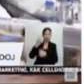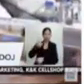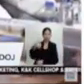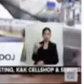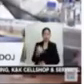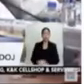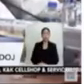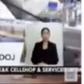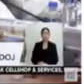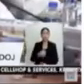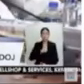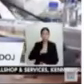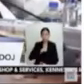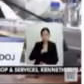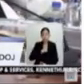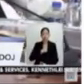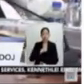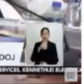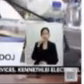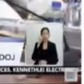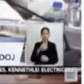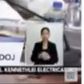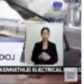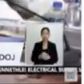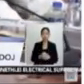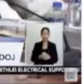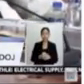the secretary just underwent